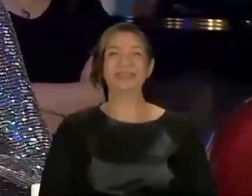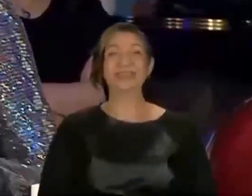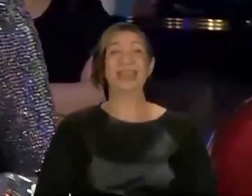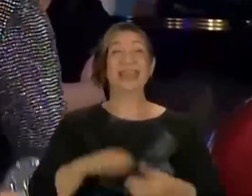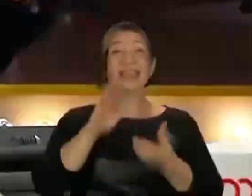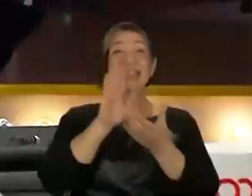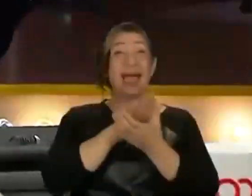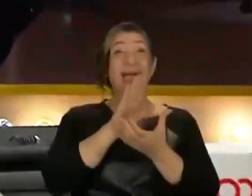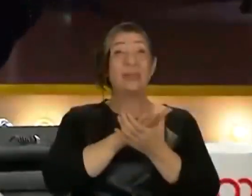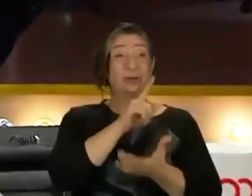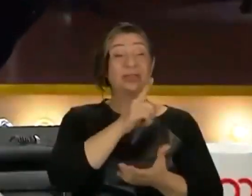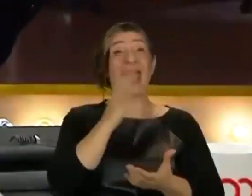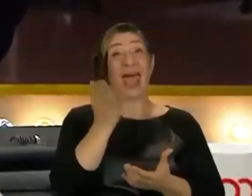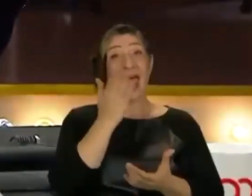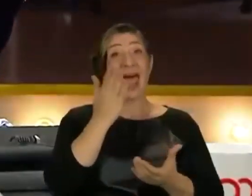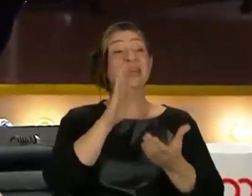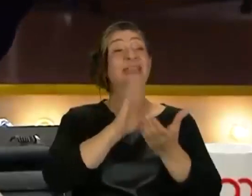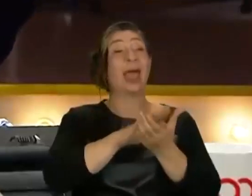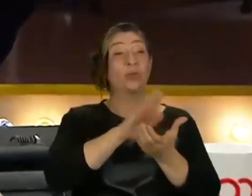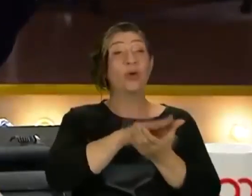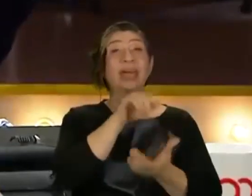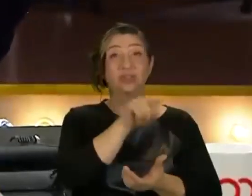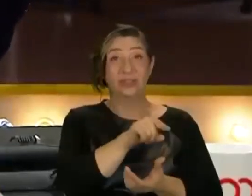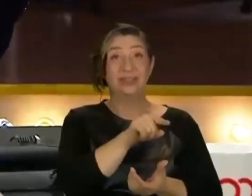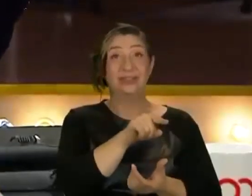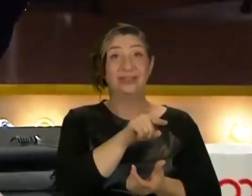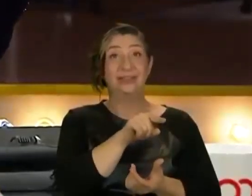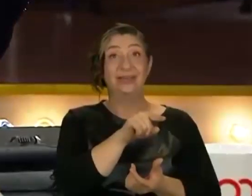Eğer takatukacı devam ediyoruz.